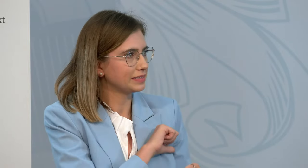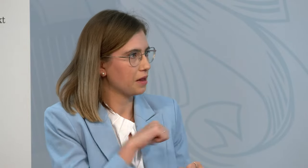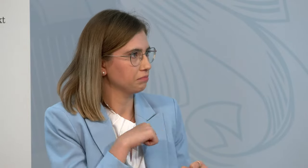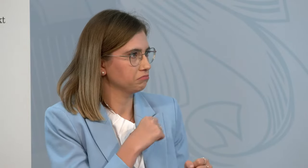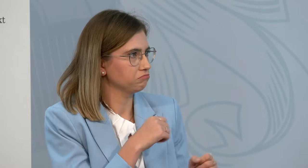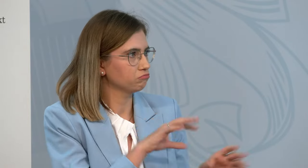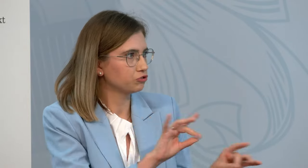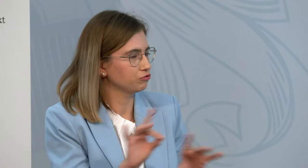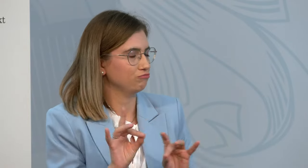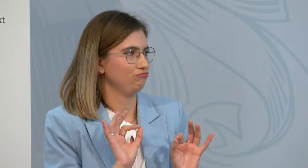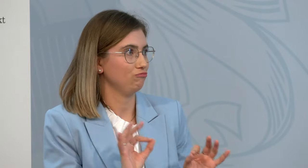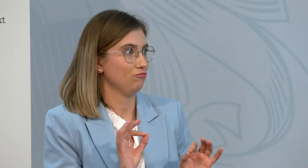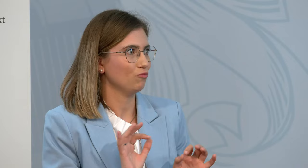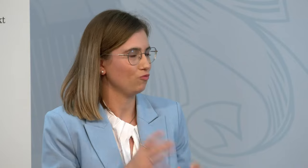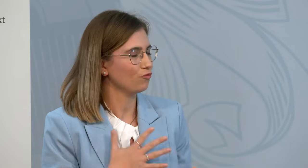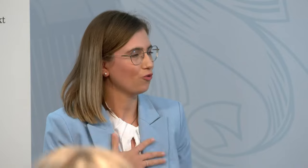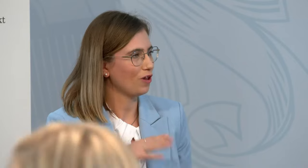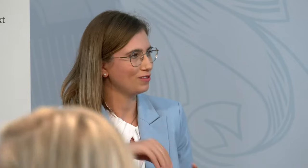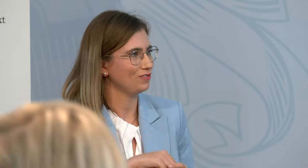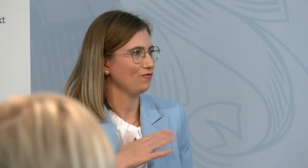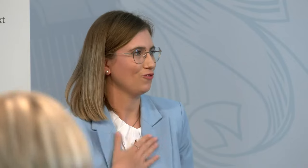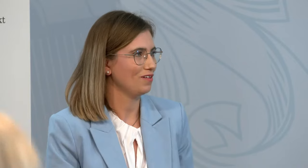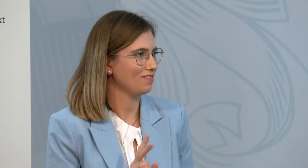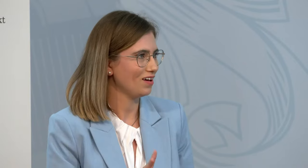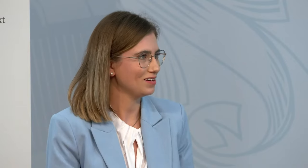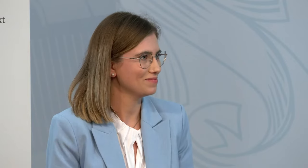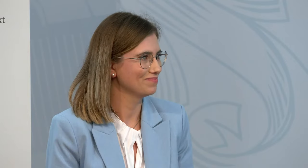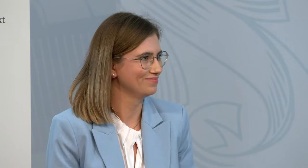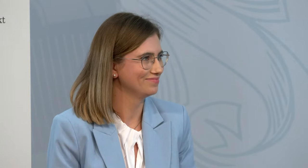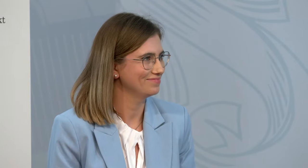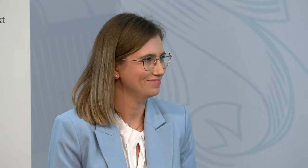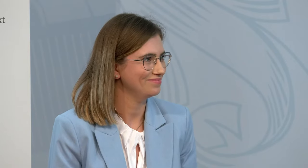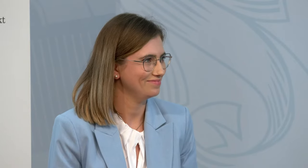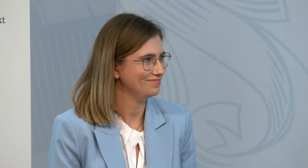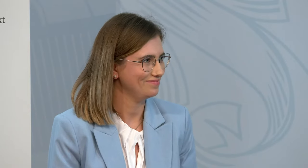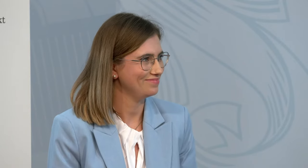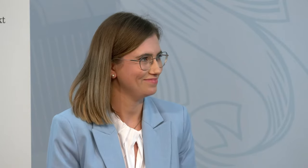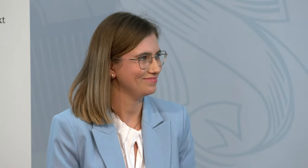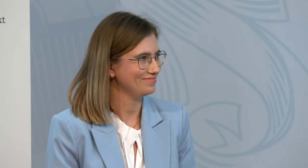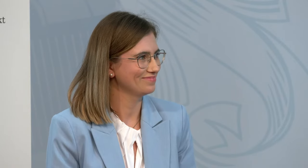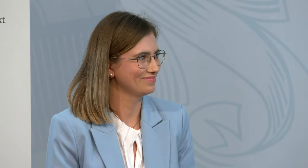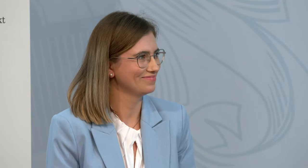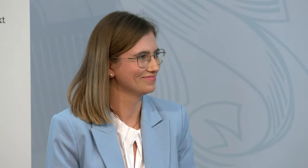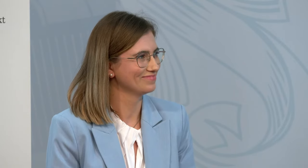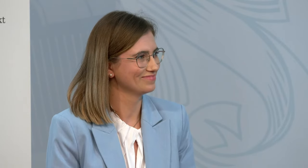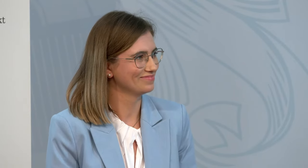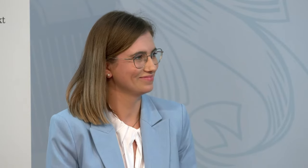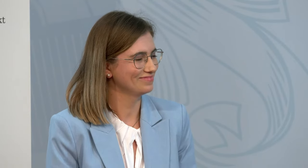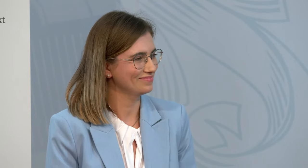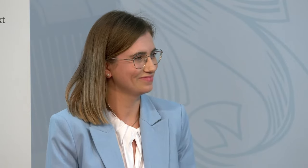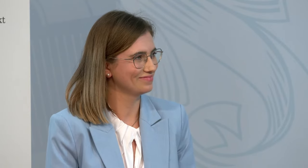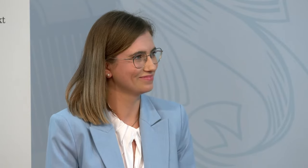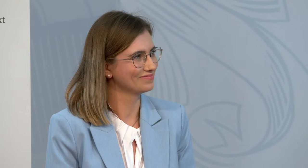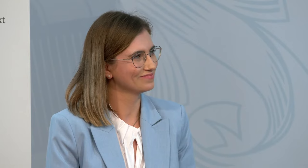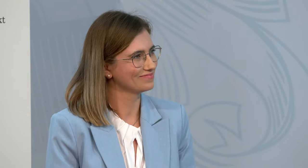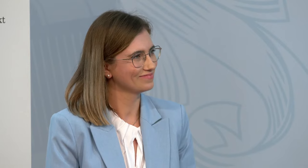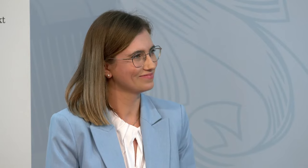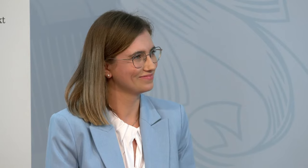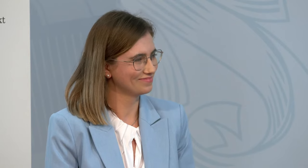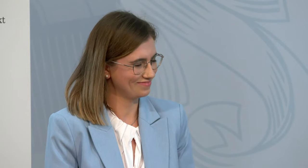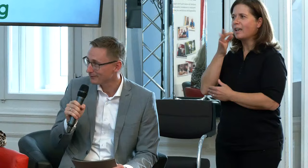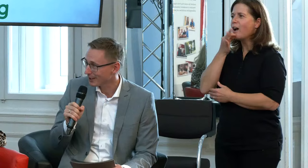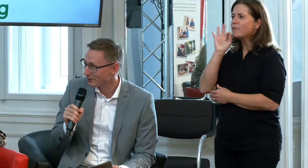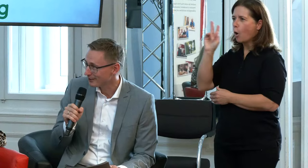flexibel arbeiten, selbstständig arbeiten. In meinem Bereich fühle mich sehr, sehr wohl. Das ist schön zu hören.